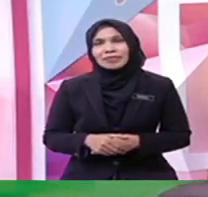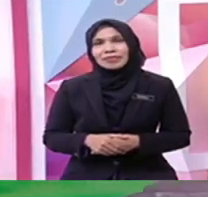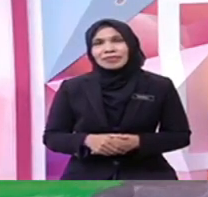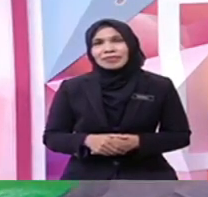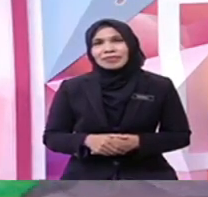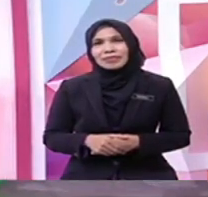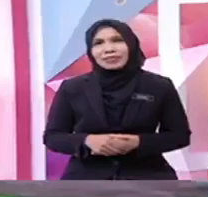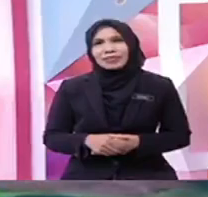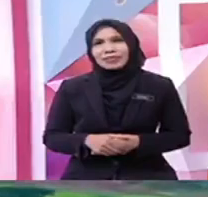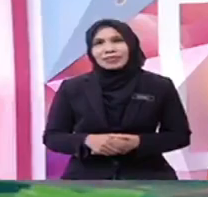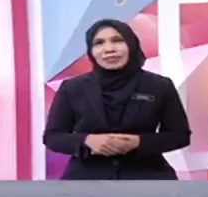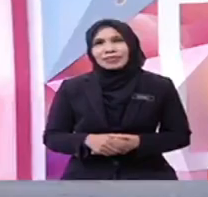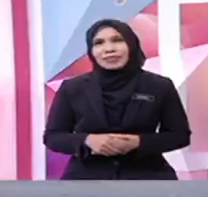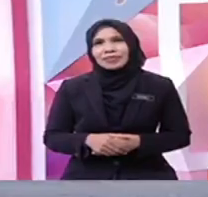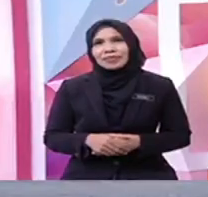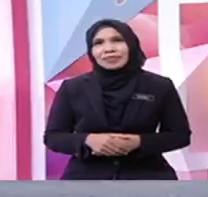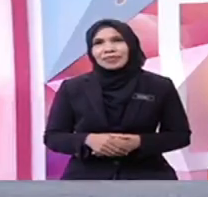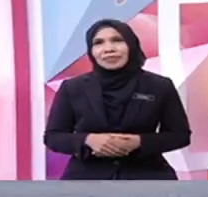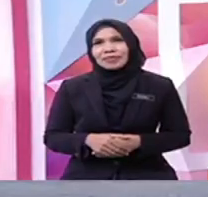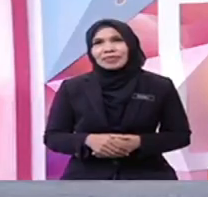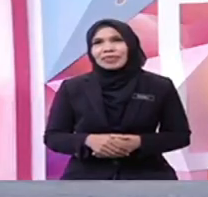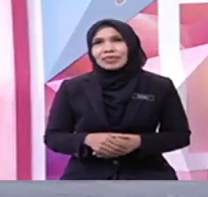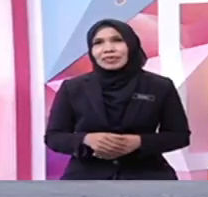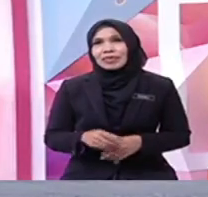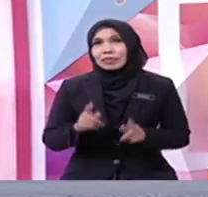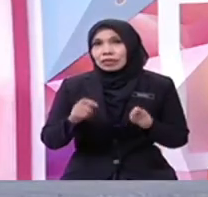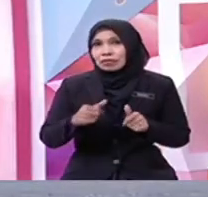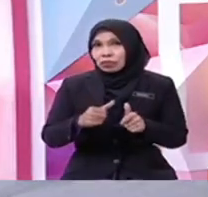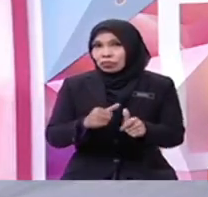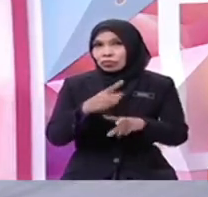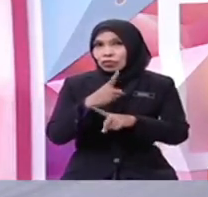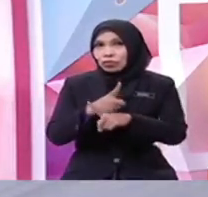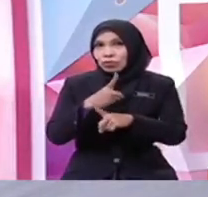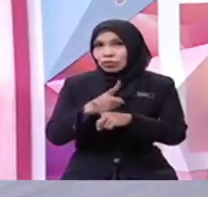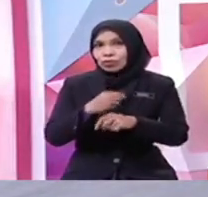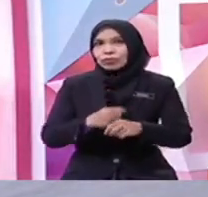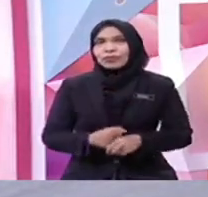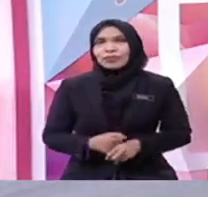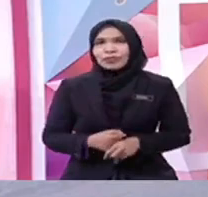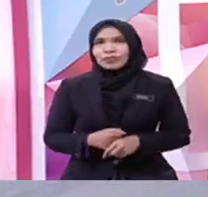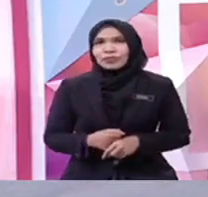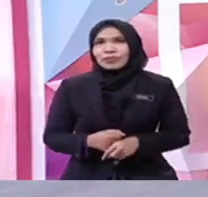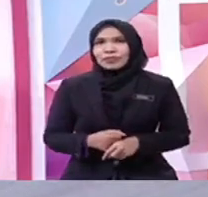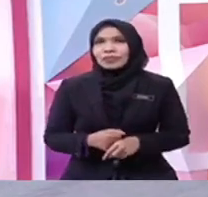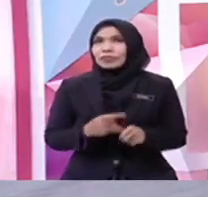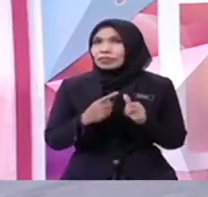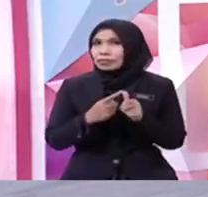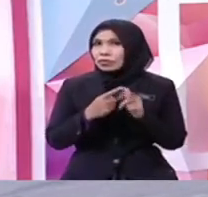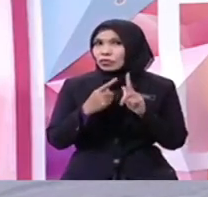kemudian saya lu Titi sumpah ditilang Jati Miro tua Oke tiga